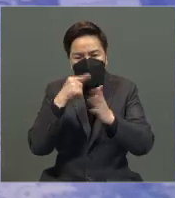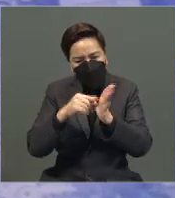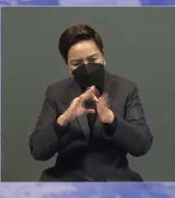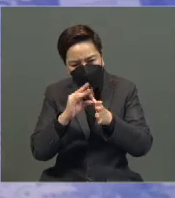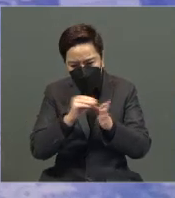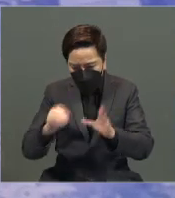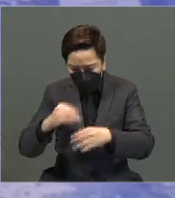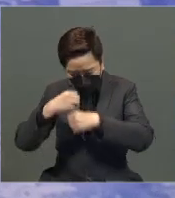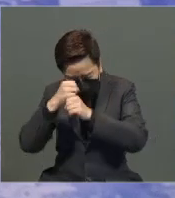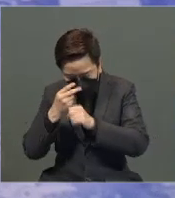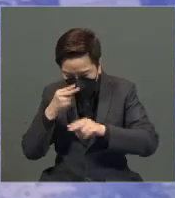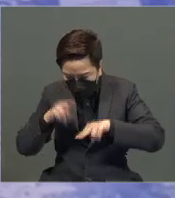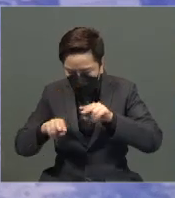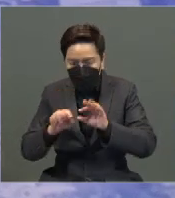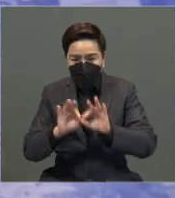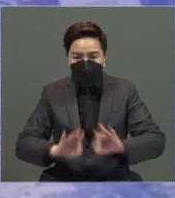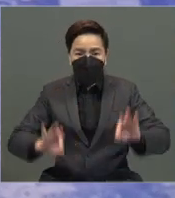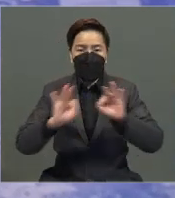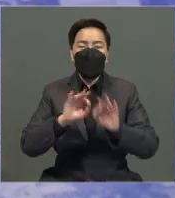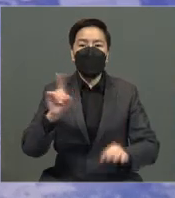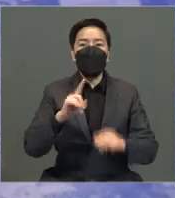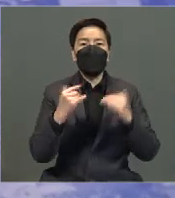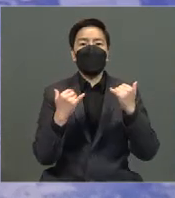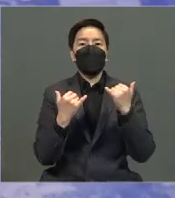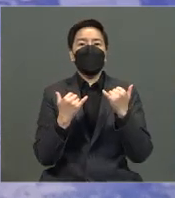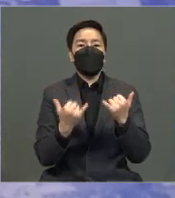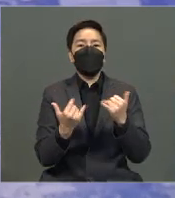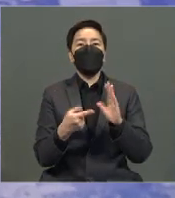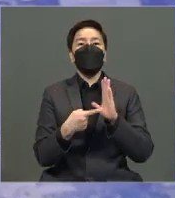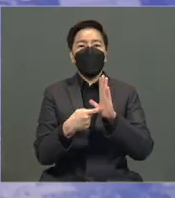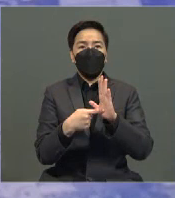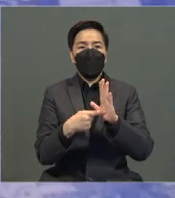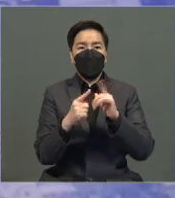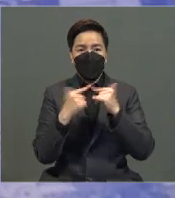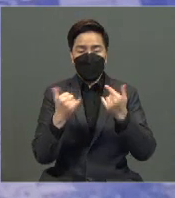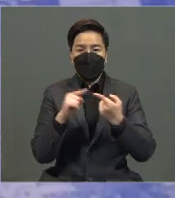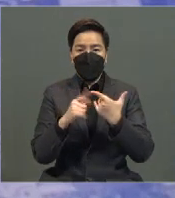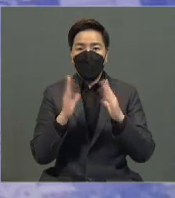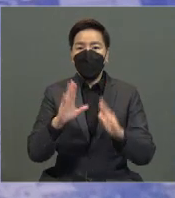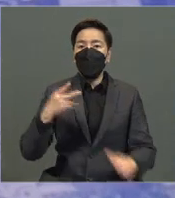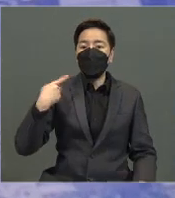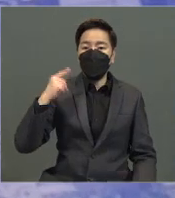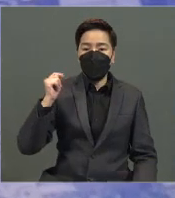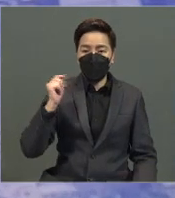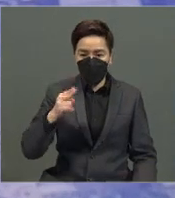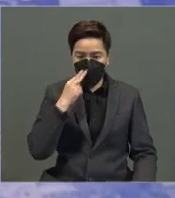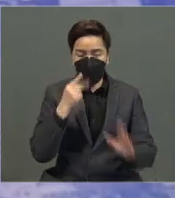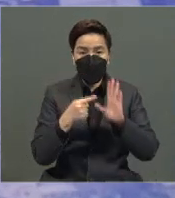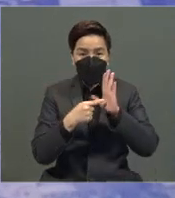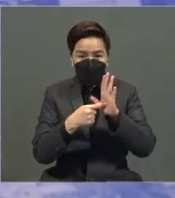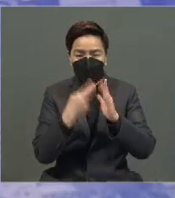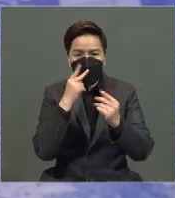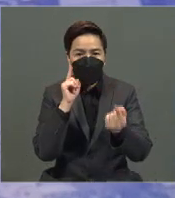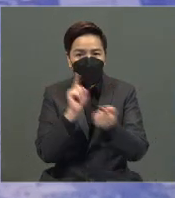เพื่ออธิบายสาเหตุก็มีความสำคัญเช่นกันนะครับเพราะฉะนั้นตัวอย่างของกรณีที่ปทุมธานีนะครับก็จะเห็นว่